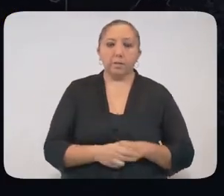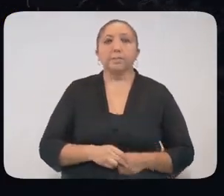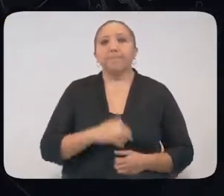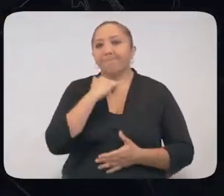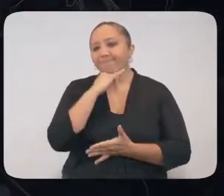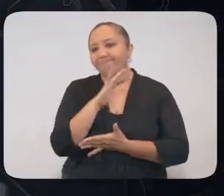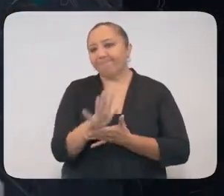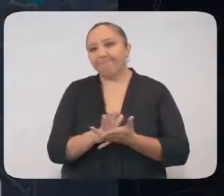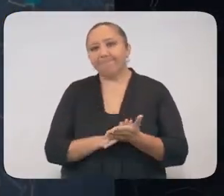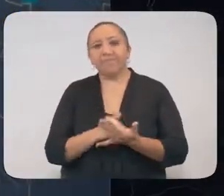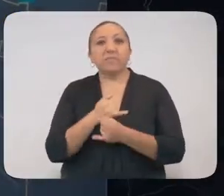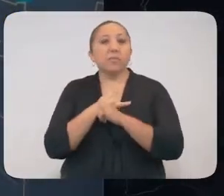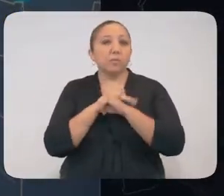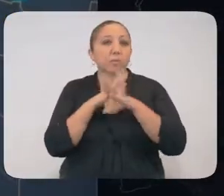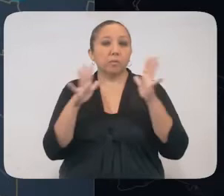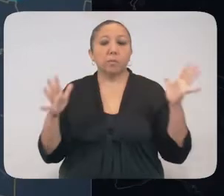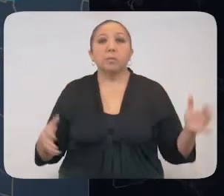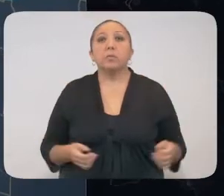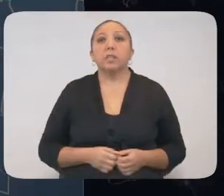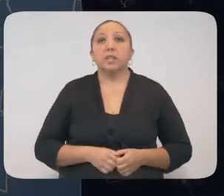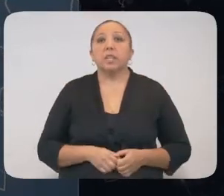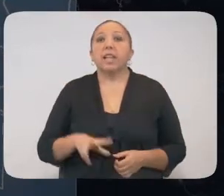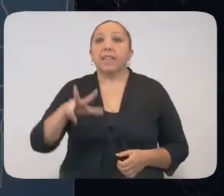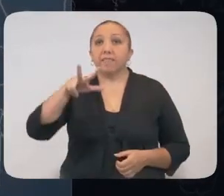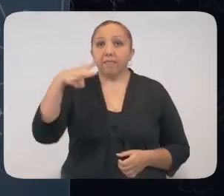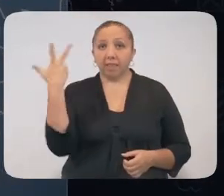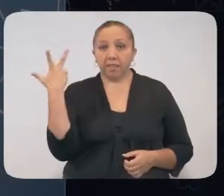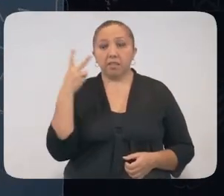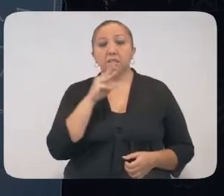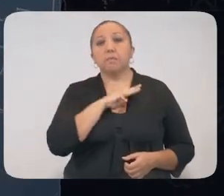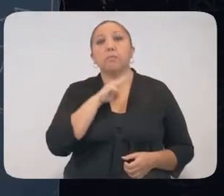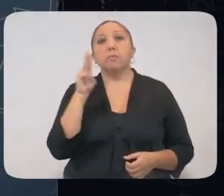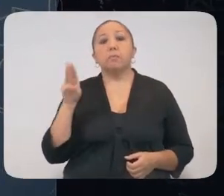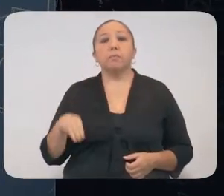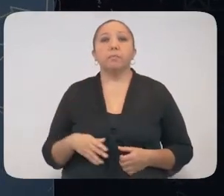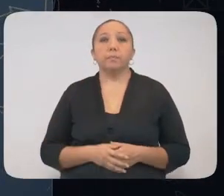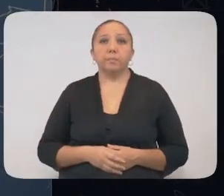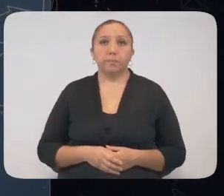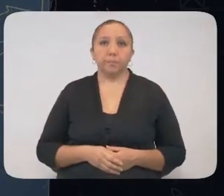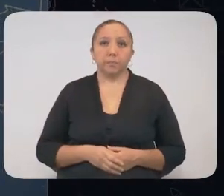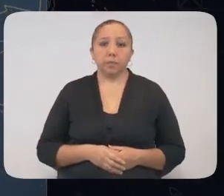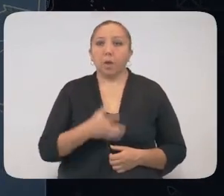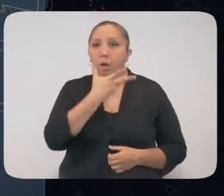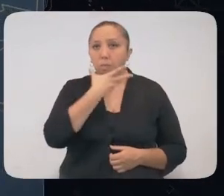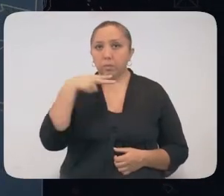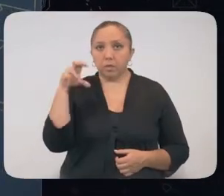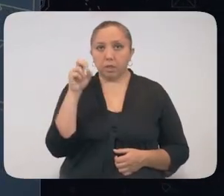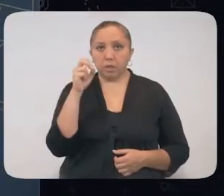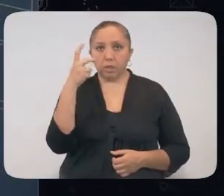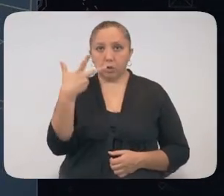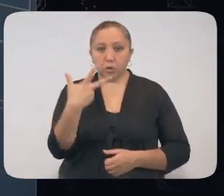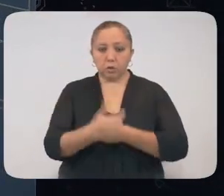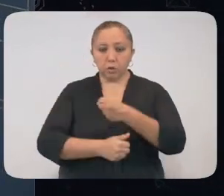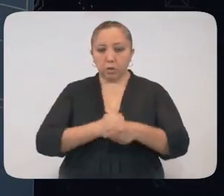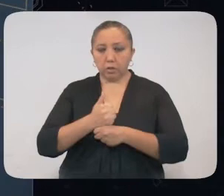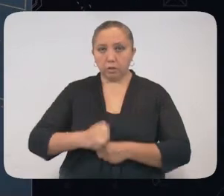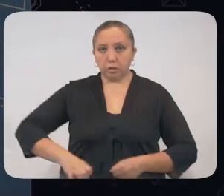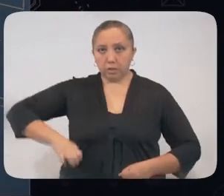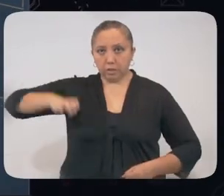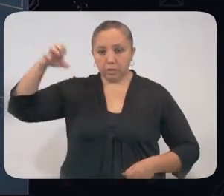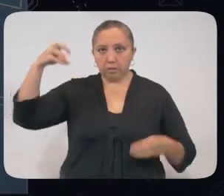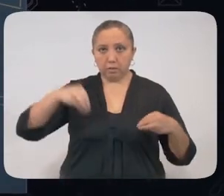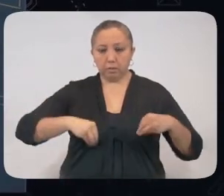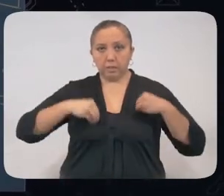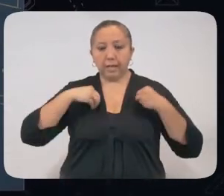winkilil. Chalu yolin tikuba ti ulak bashilo. Yanshan diabetes ti yete hach polo kachi. Le maso tak pahtu iknale mishbayantio. Huntul ship